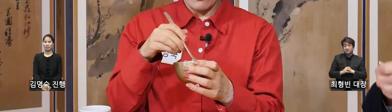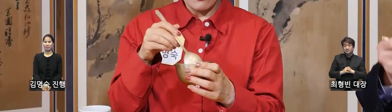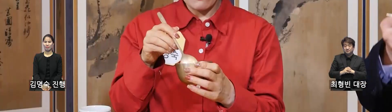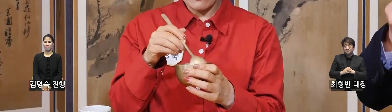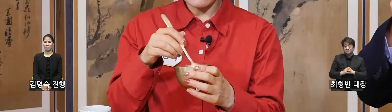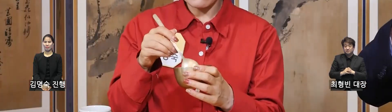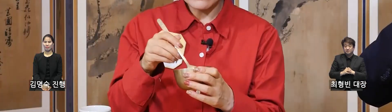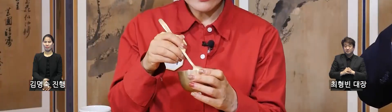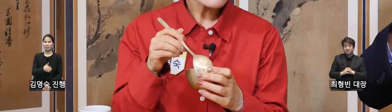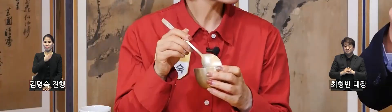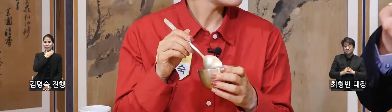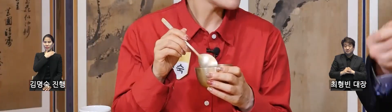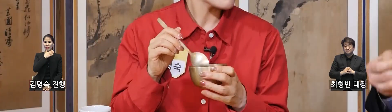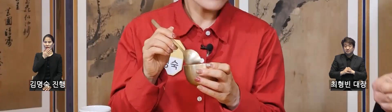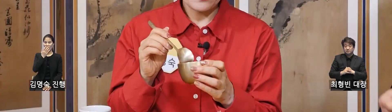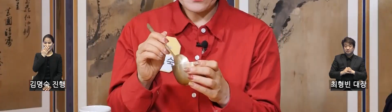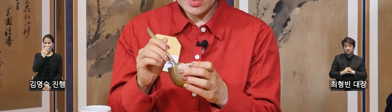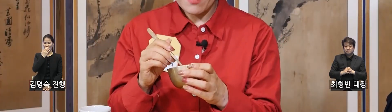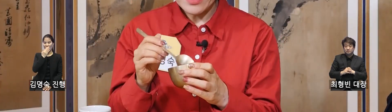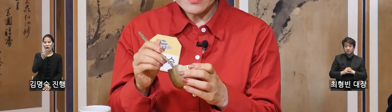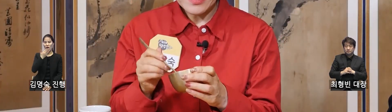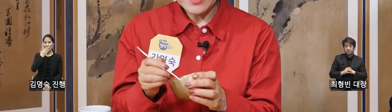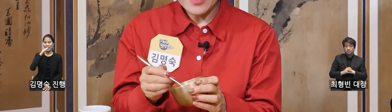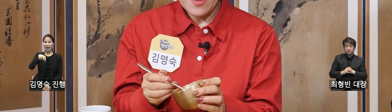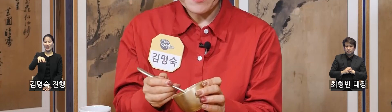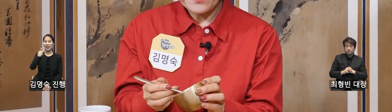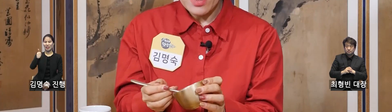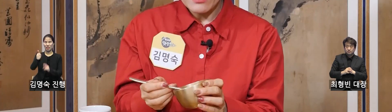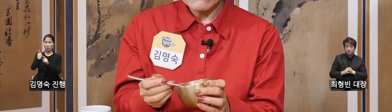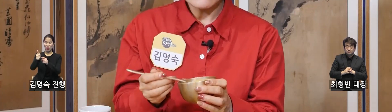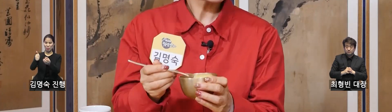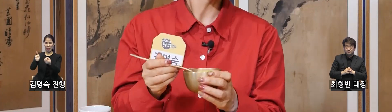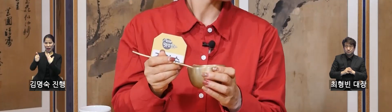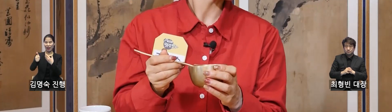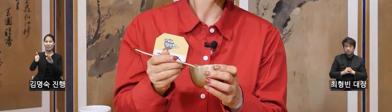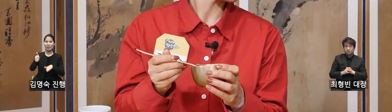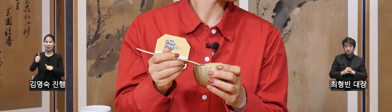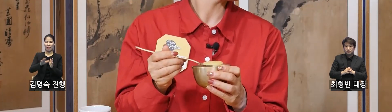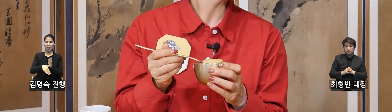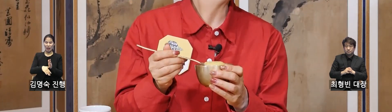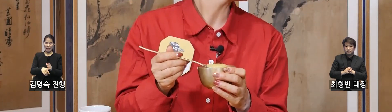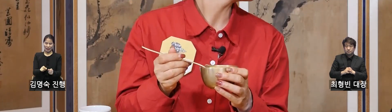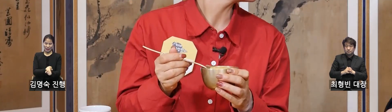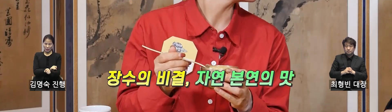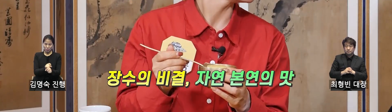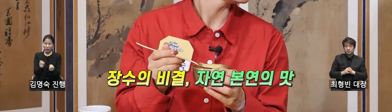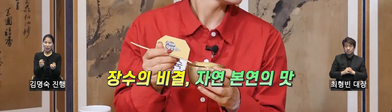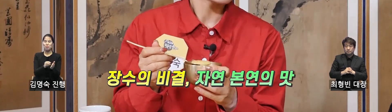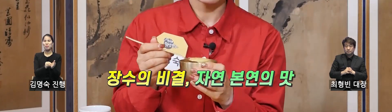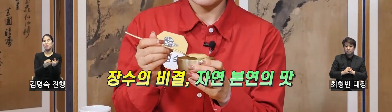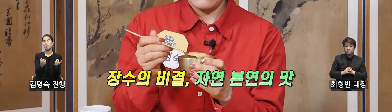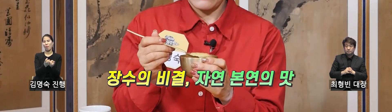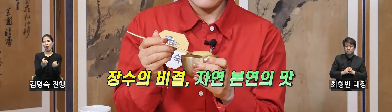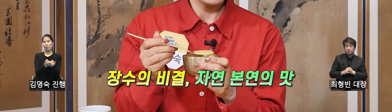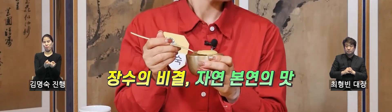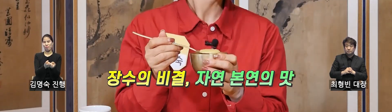아 아 아까 우리 사장님 염 이렇게 말씀하실 때 우리 집에 특별한 비법은